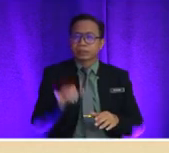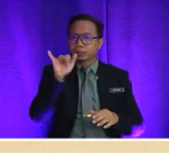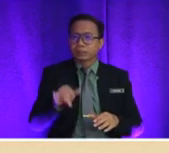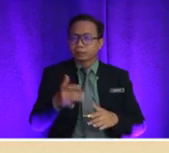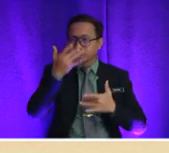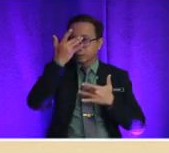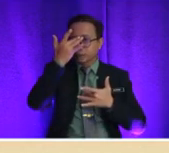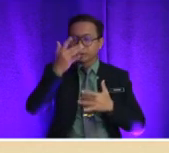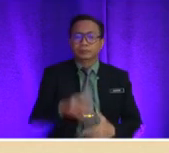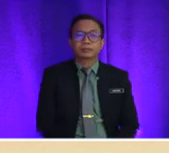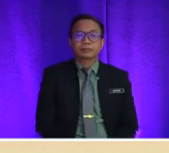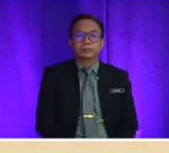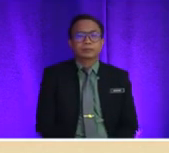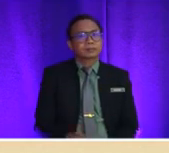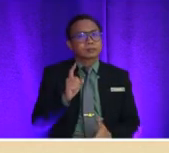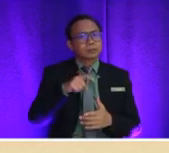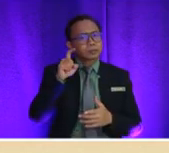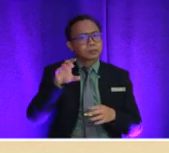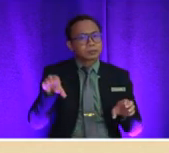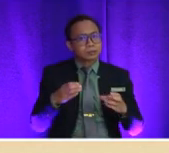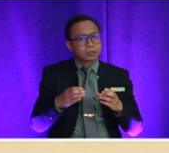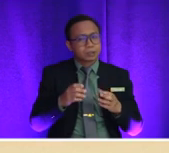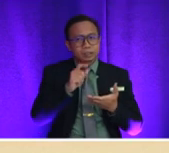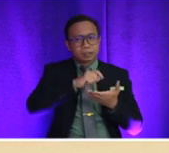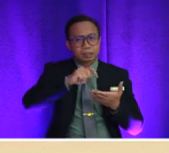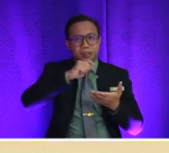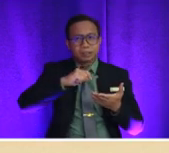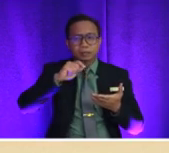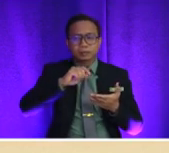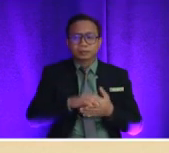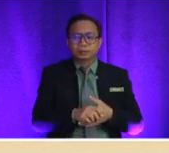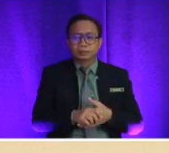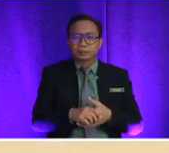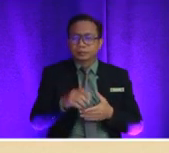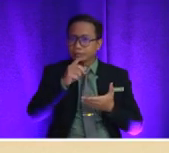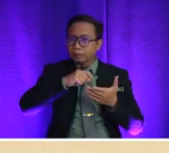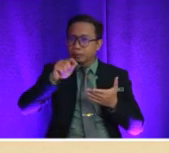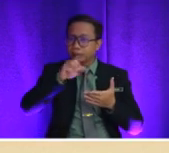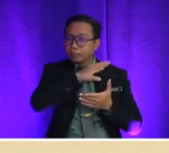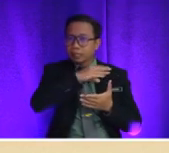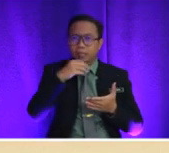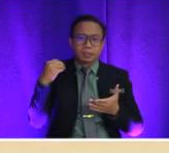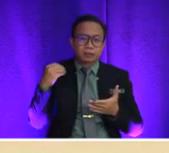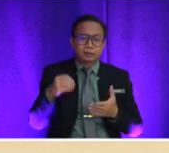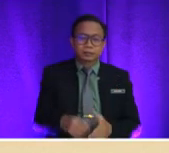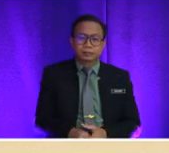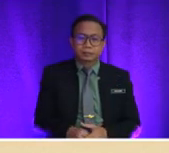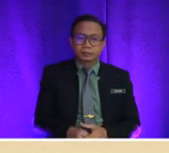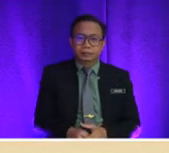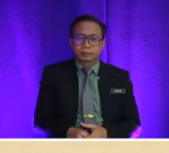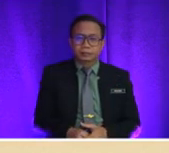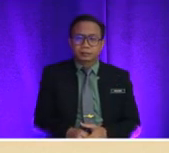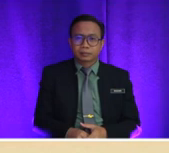sakit oke apa flu buat kita kena tanda tangan Rai dan juga kenyataan dekan